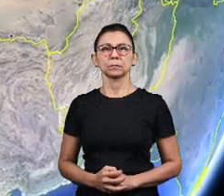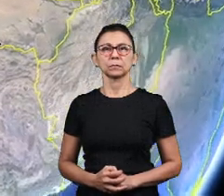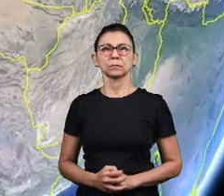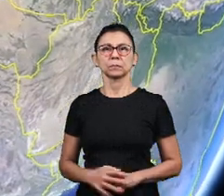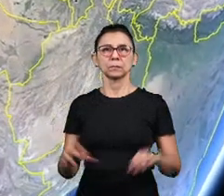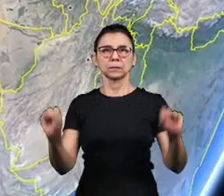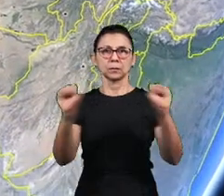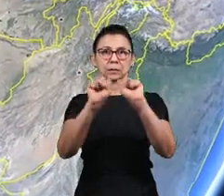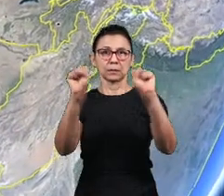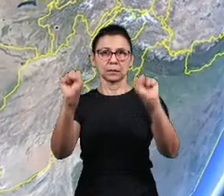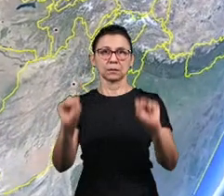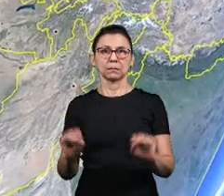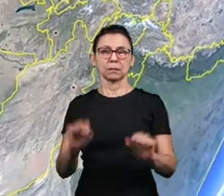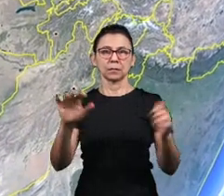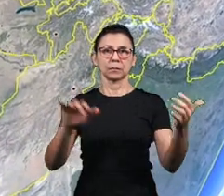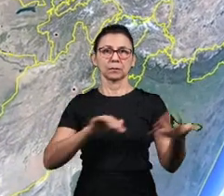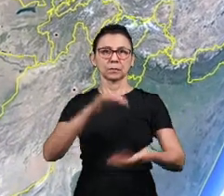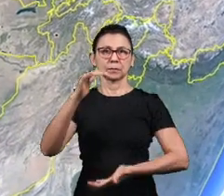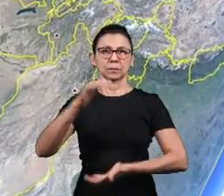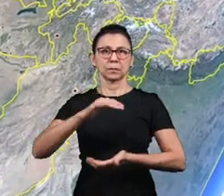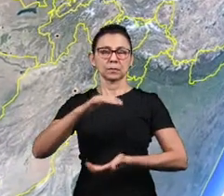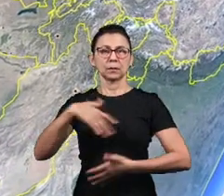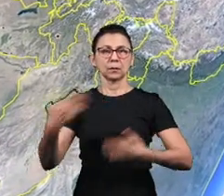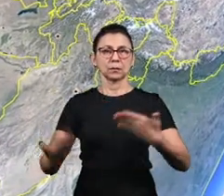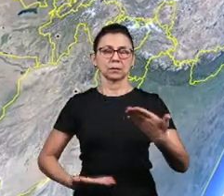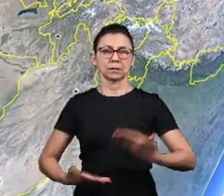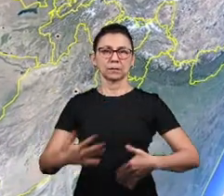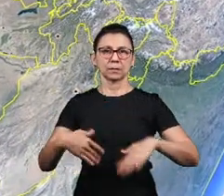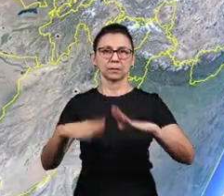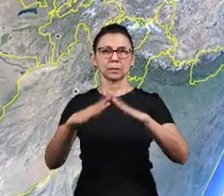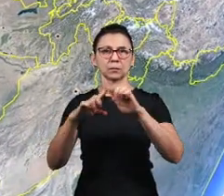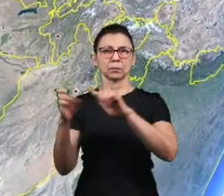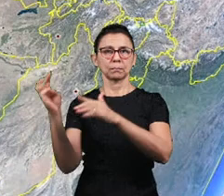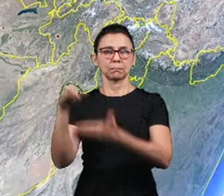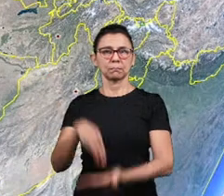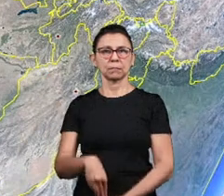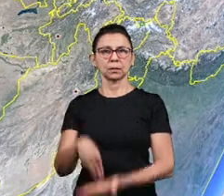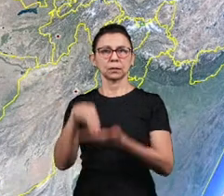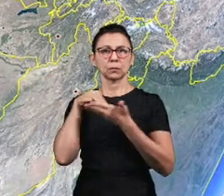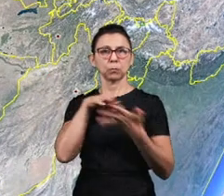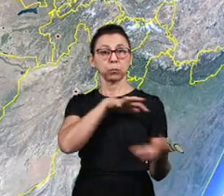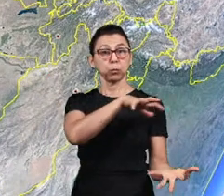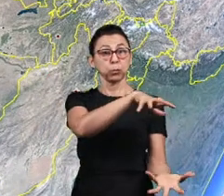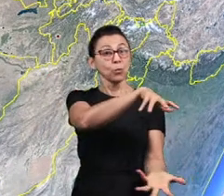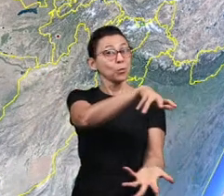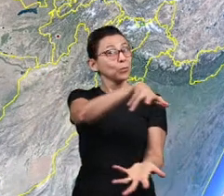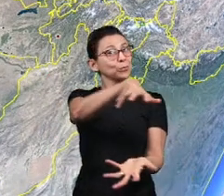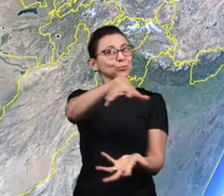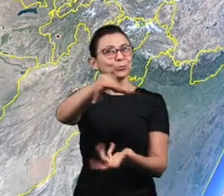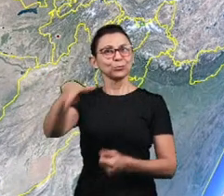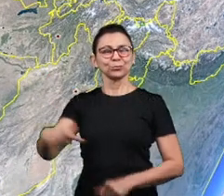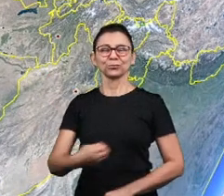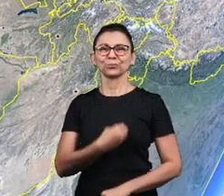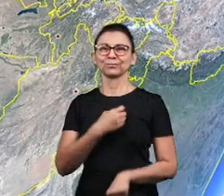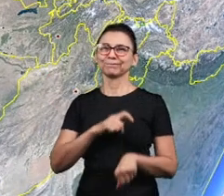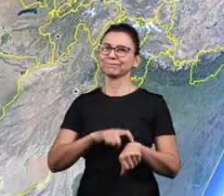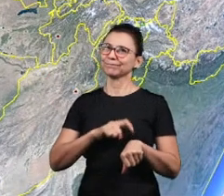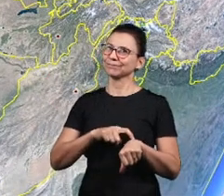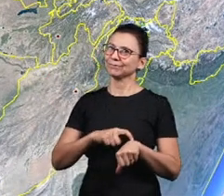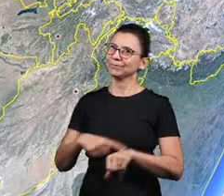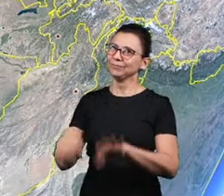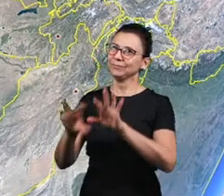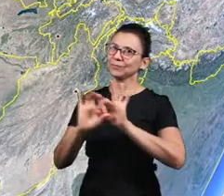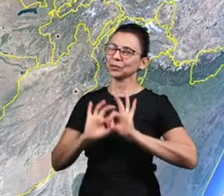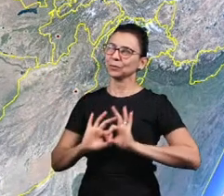travers le système de transmission, les membres de l'Église chrétienne Maranatha de toute la planète vivent un moment d'unité et